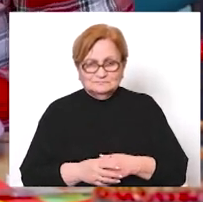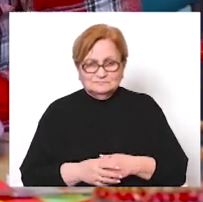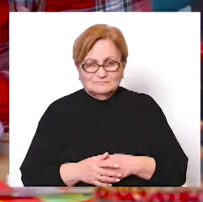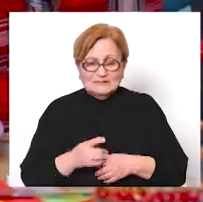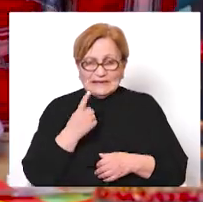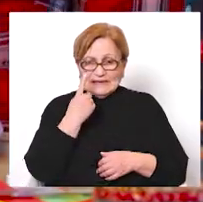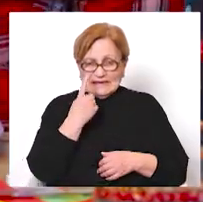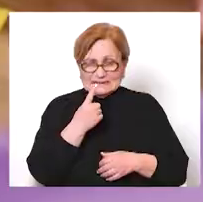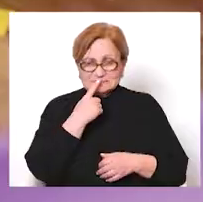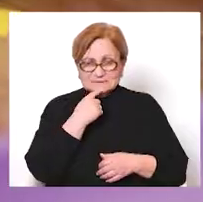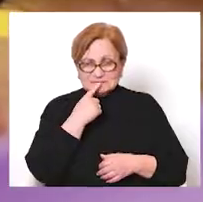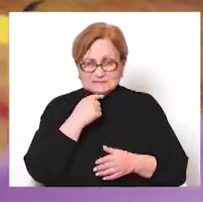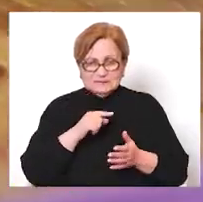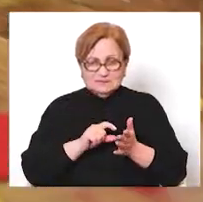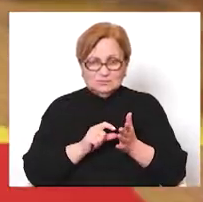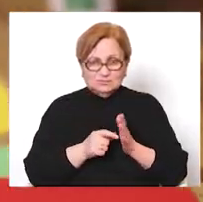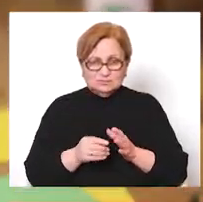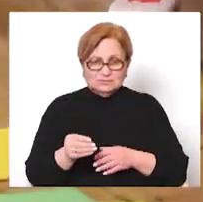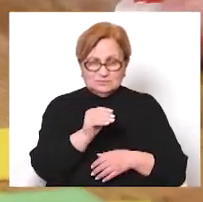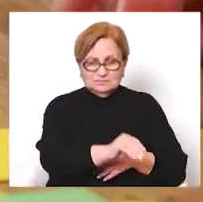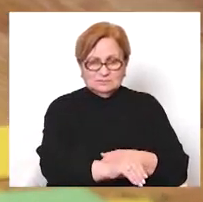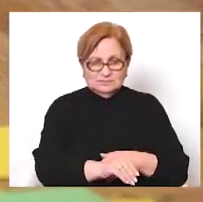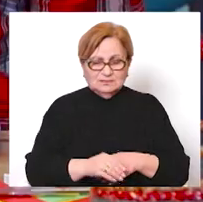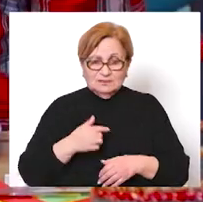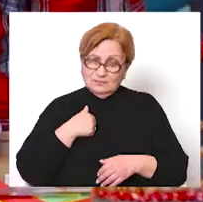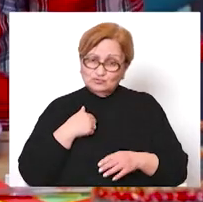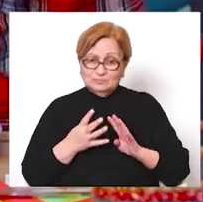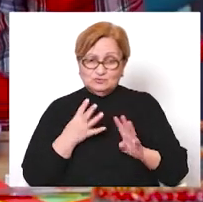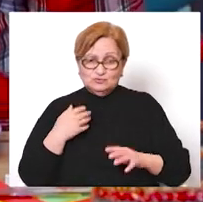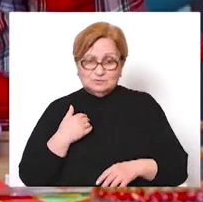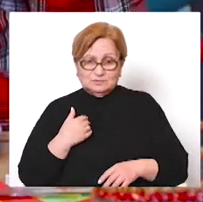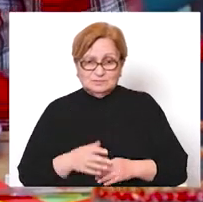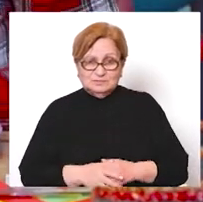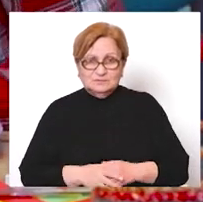მხოლოდ ერთი წითელი ოთხკუთხედი. აჰა, ეხლა ჩემჯერია.